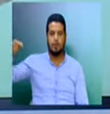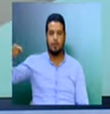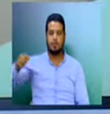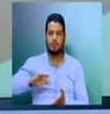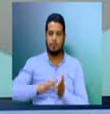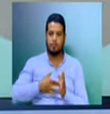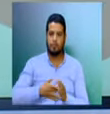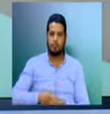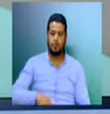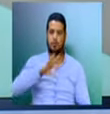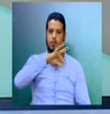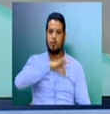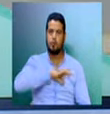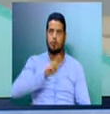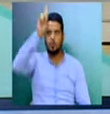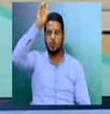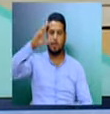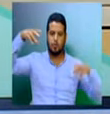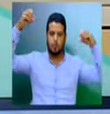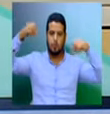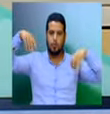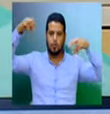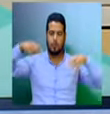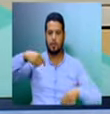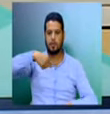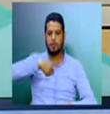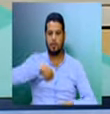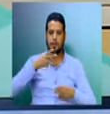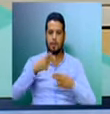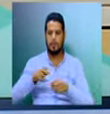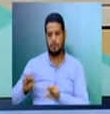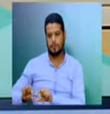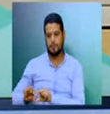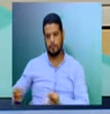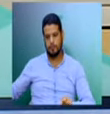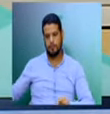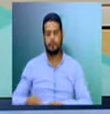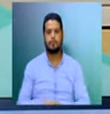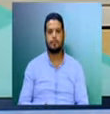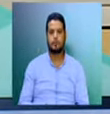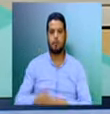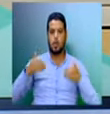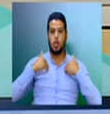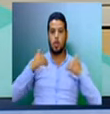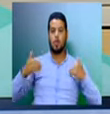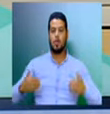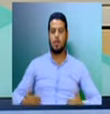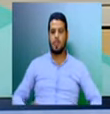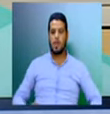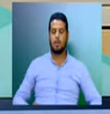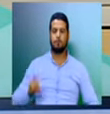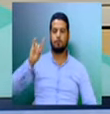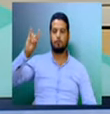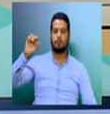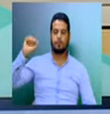ورحمة الله تعالى وبركاته. معكم السيدة فاطمة سعيدان، عضو المكتب التنفيذي السياسي لحركة